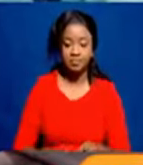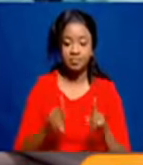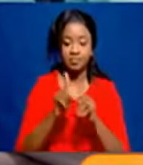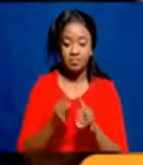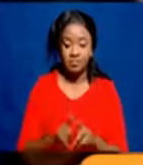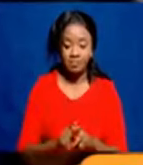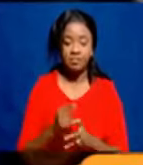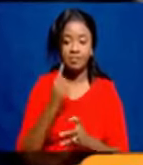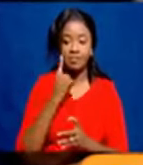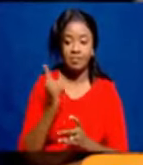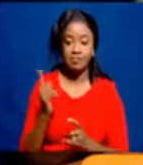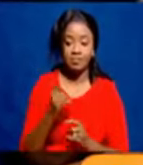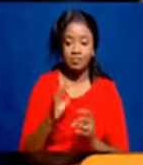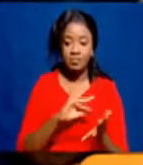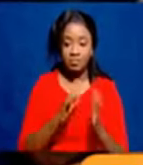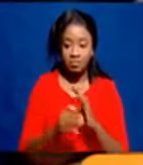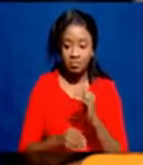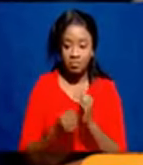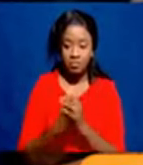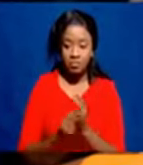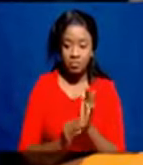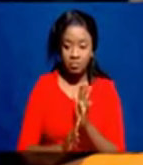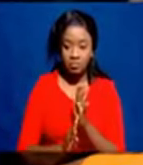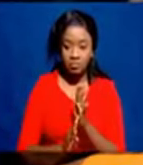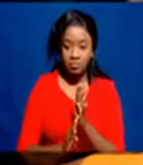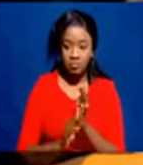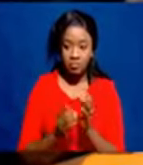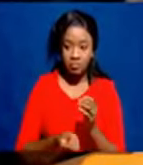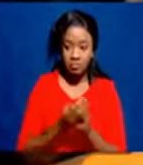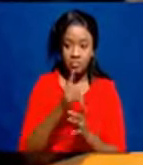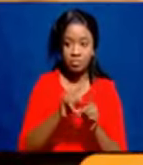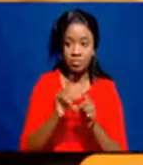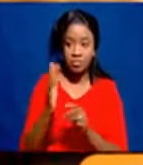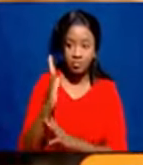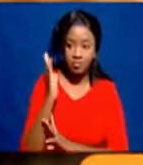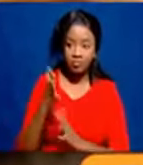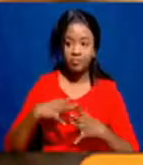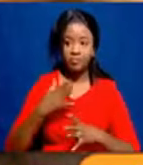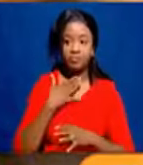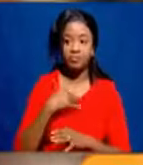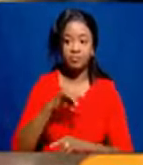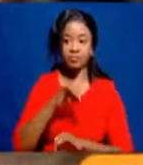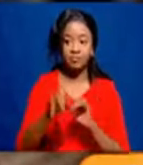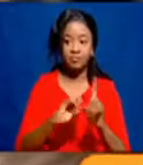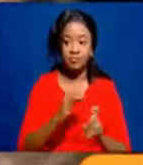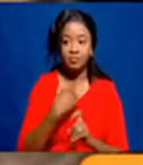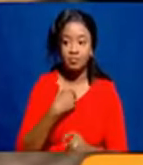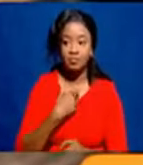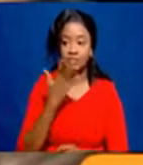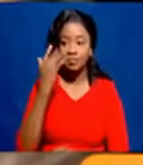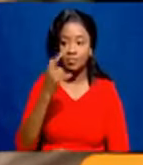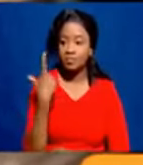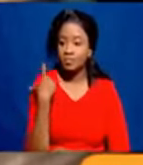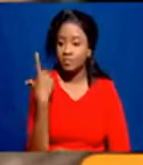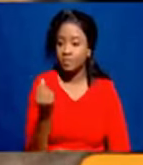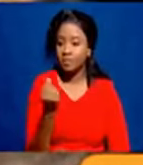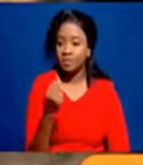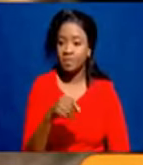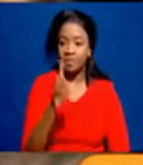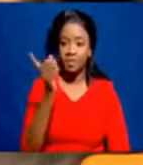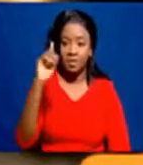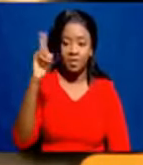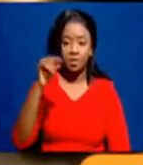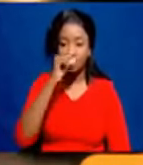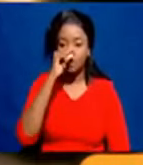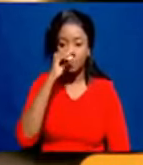vyao, sera za usalishaji kawi, pamoja na usalama wao. The gas explosion that happened recently at